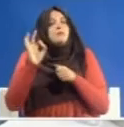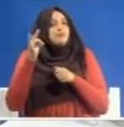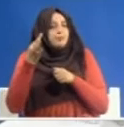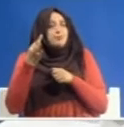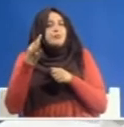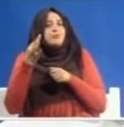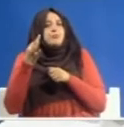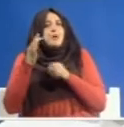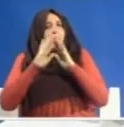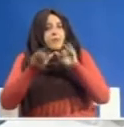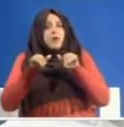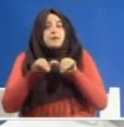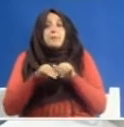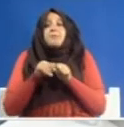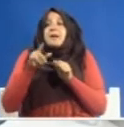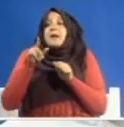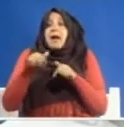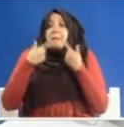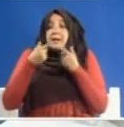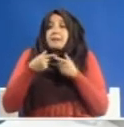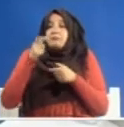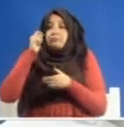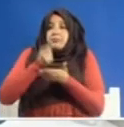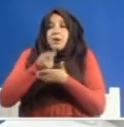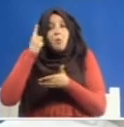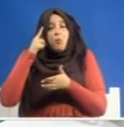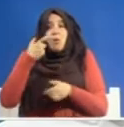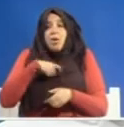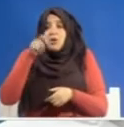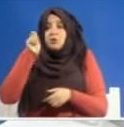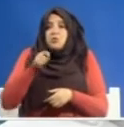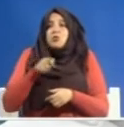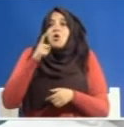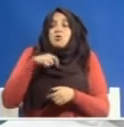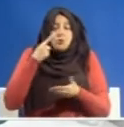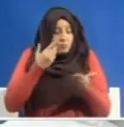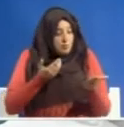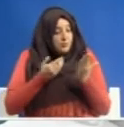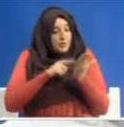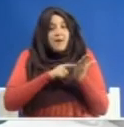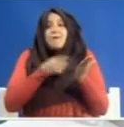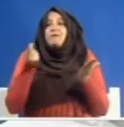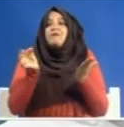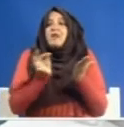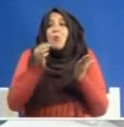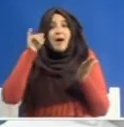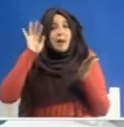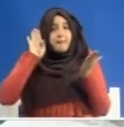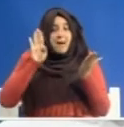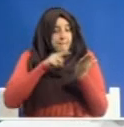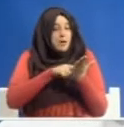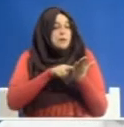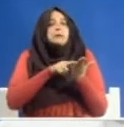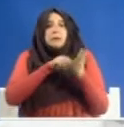القاضي، والقاضي بناء على الفتوى أصدر حكمه بالتطليق. هذا الذي بلغنا، هذا الذي نذكره